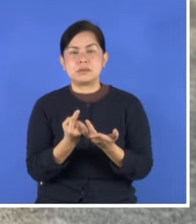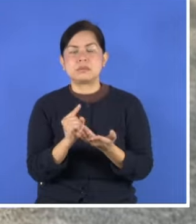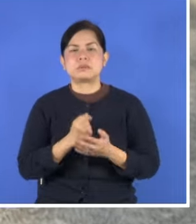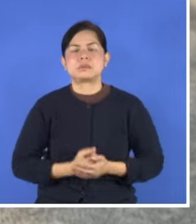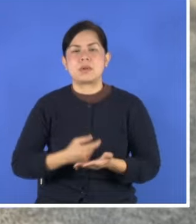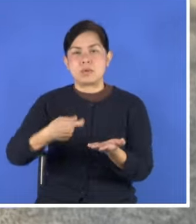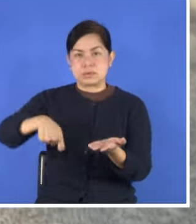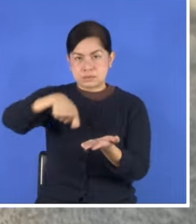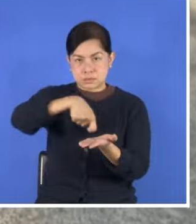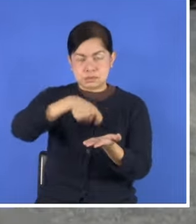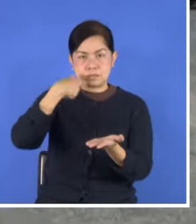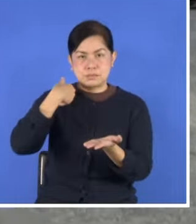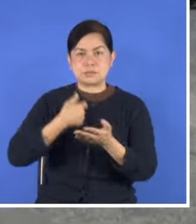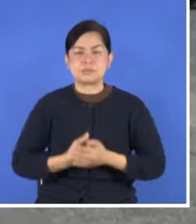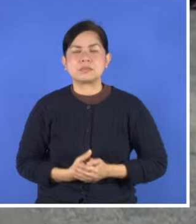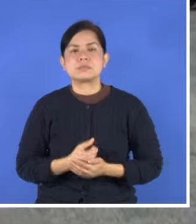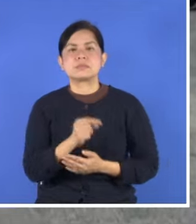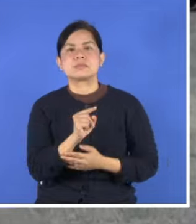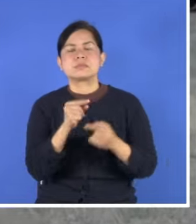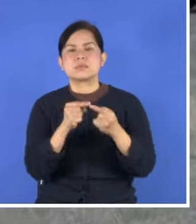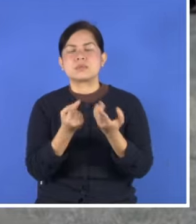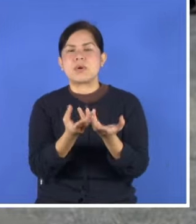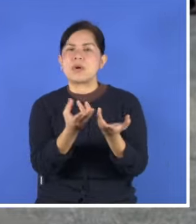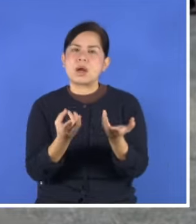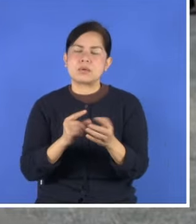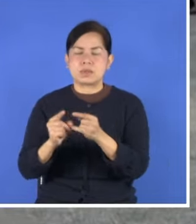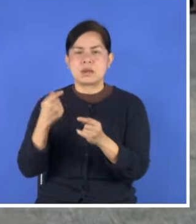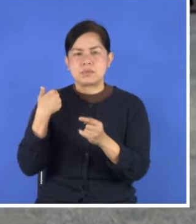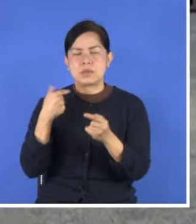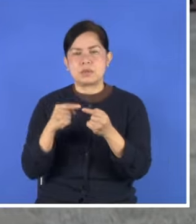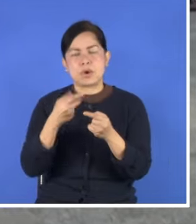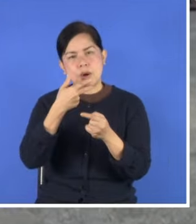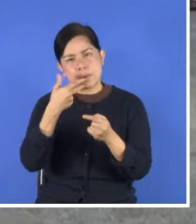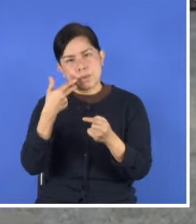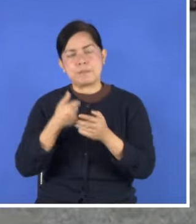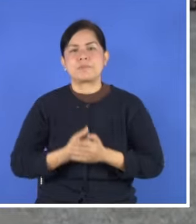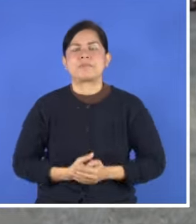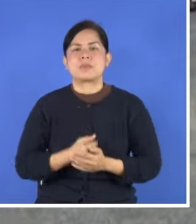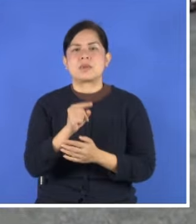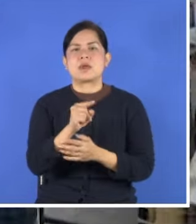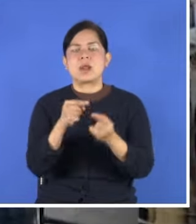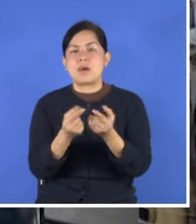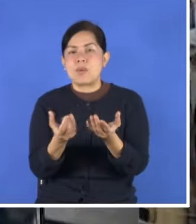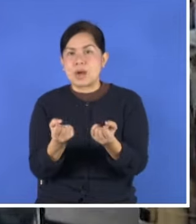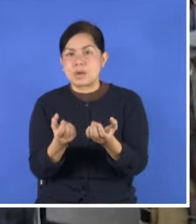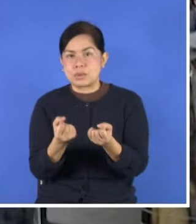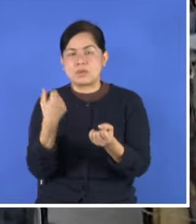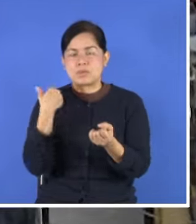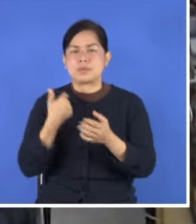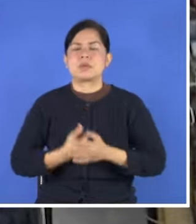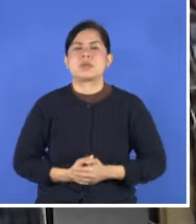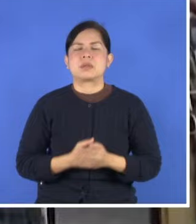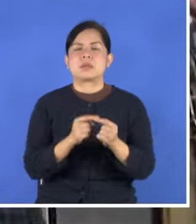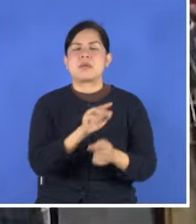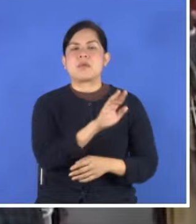นะรอบที่ 2ก็มีตักบาตเข้าสารอาหารแห้งขนมนมเนยรอบที่ 3ตักบาตรข้าวเหนียวค่ะทั้ง 2ฝั่ง